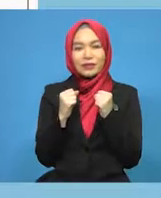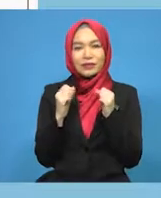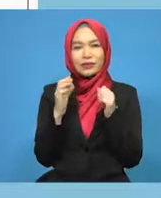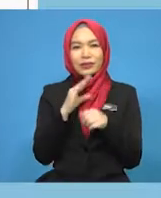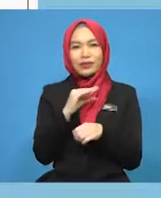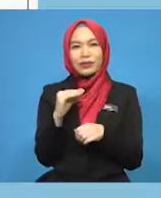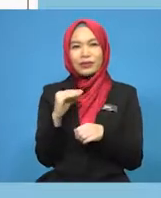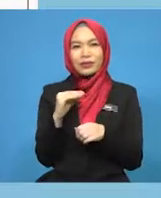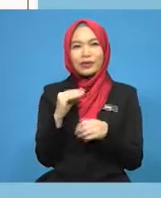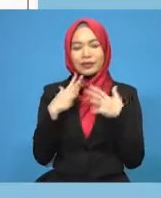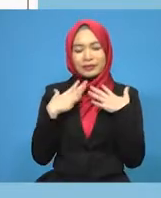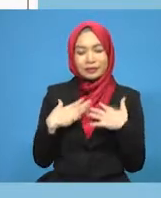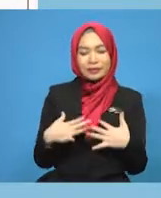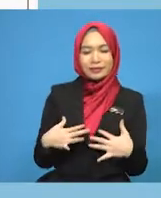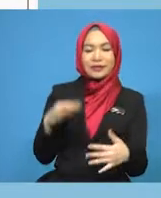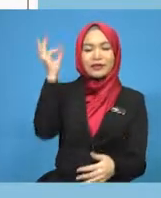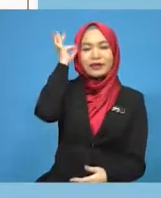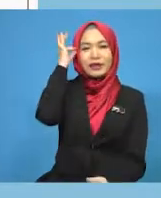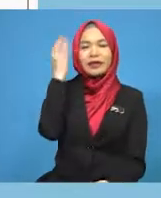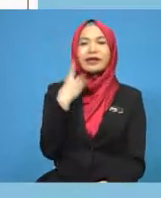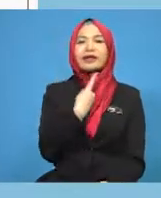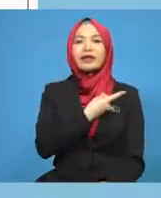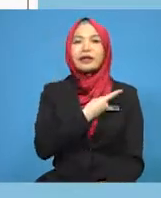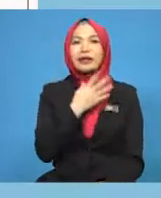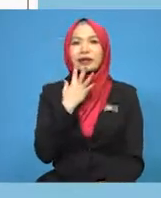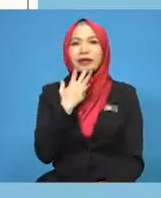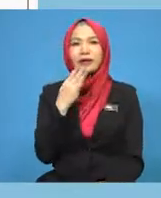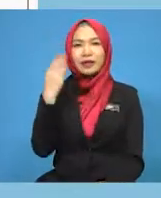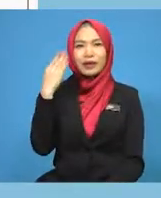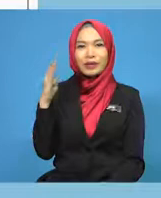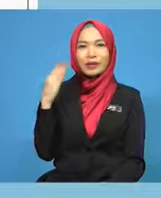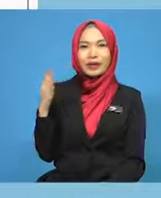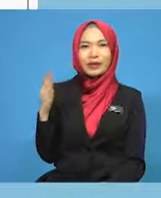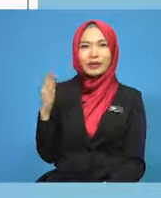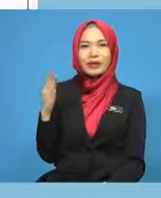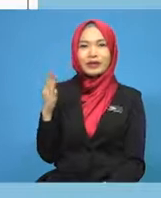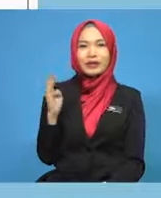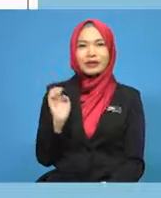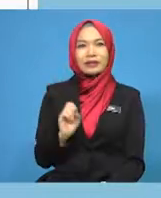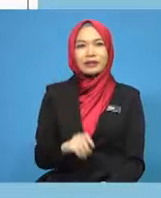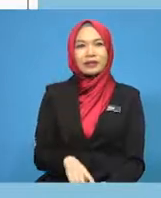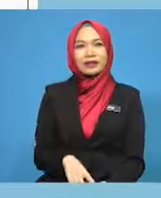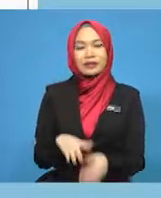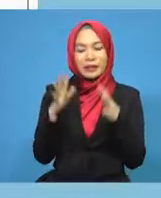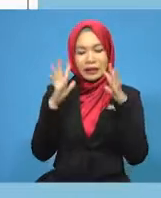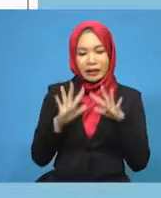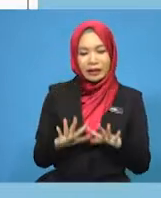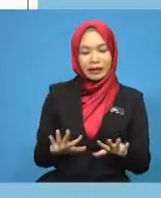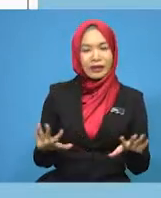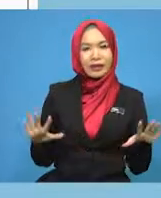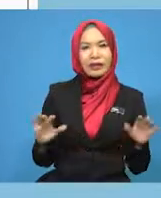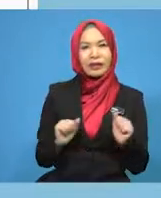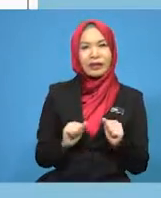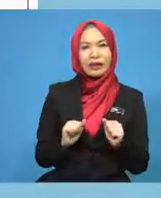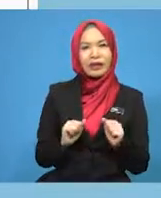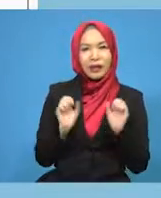fikiran kita. Umumnya, biru memberi efek menenangkan dan dipercayai warna biru mampu